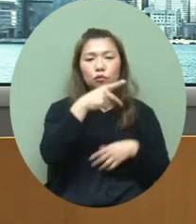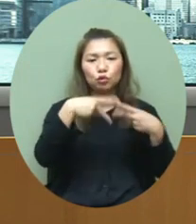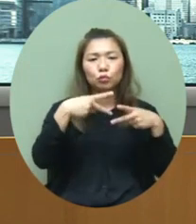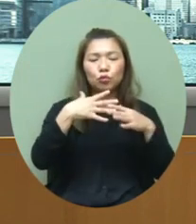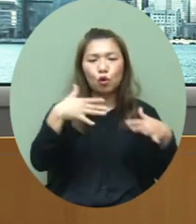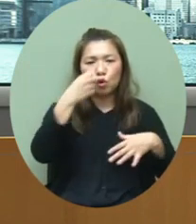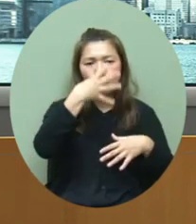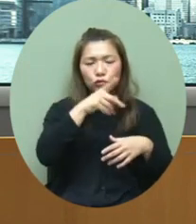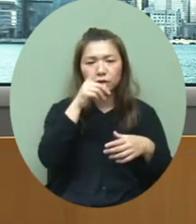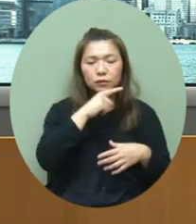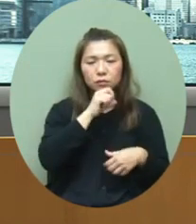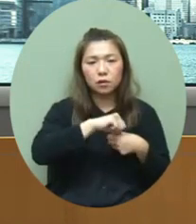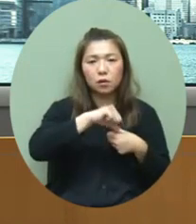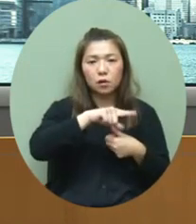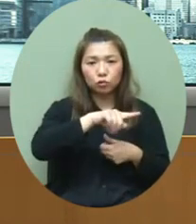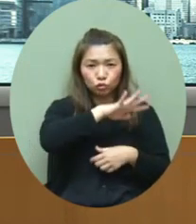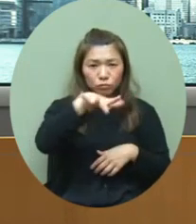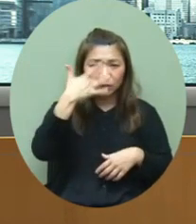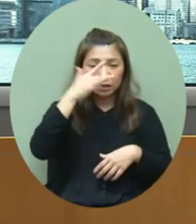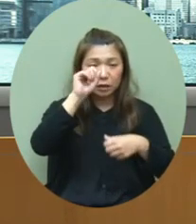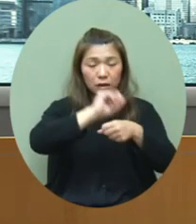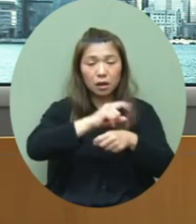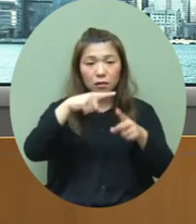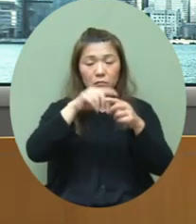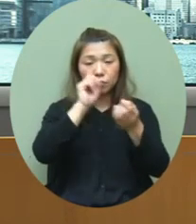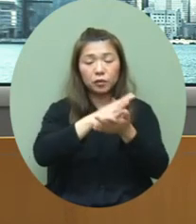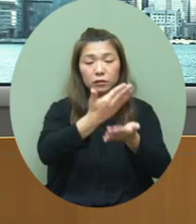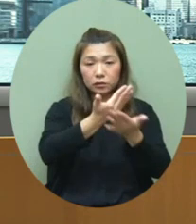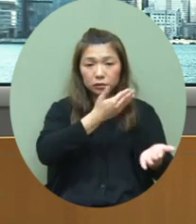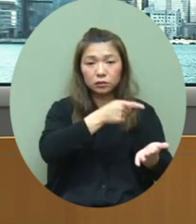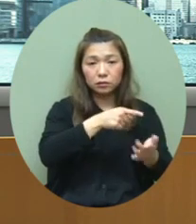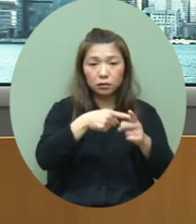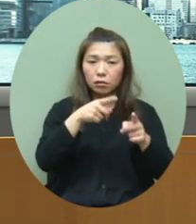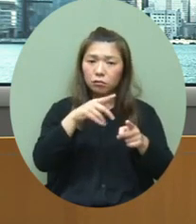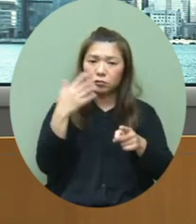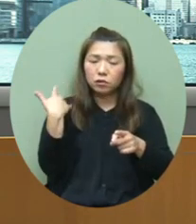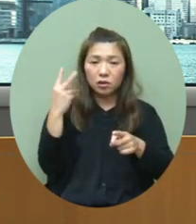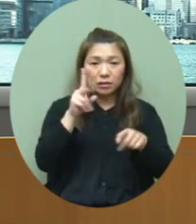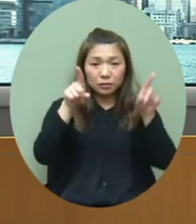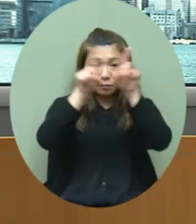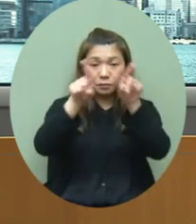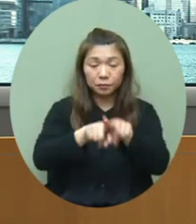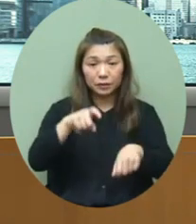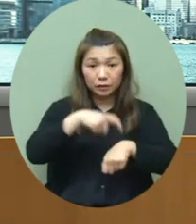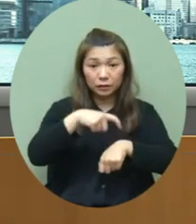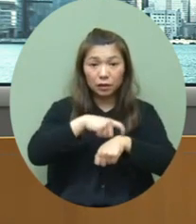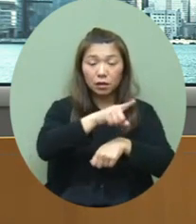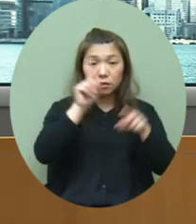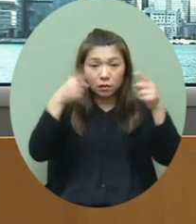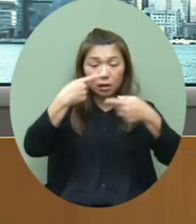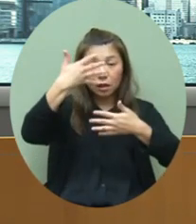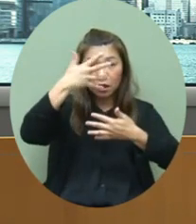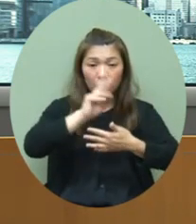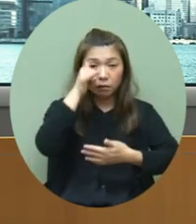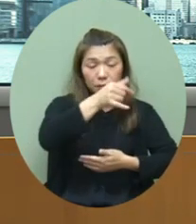其實係咪全部人即係新增嘅人士啦，同埋現有嘅人咧，都係同一個即係同一段時間或者同一日裏面食嘢啦，喺嗰度